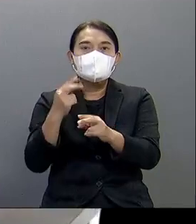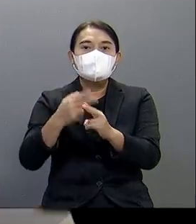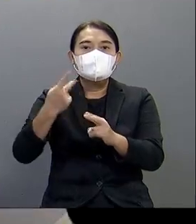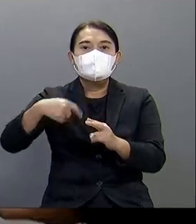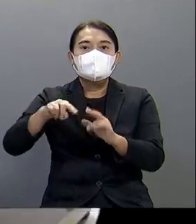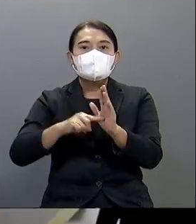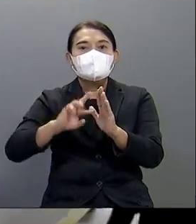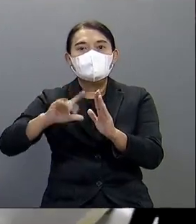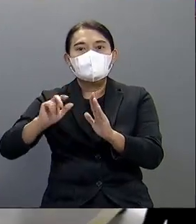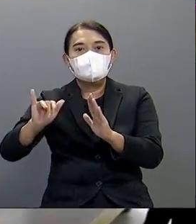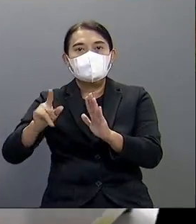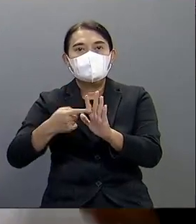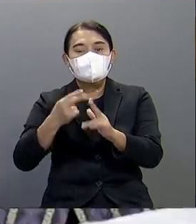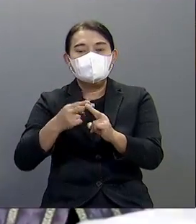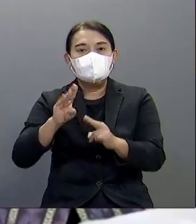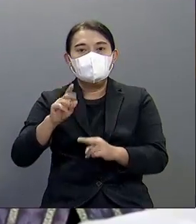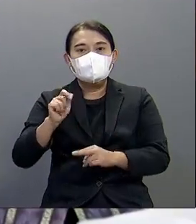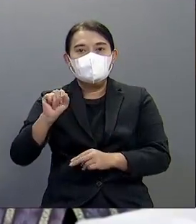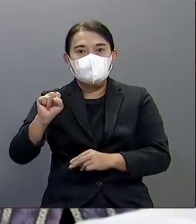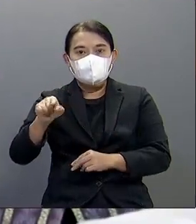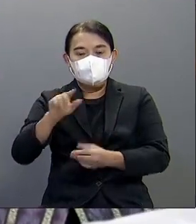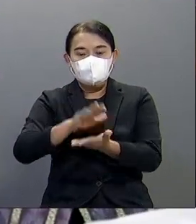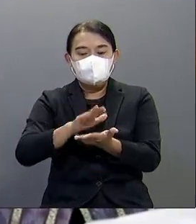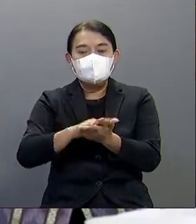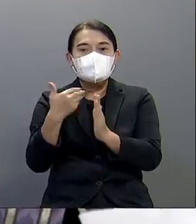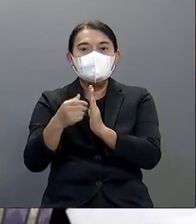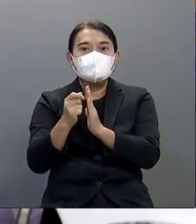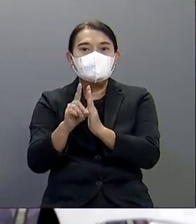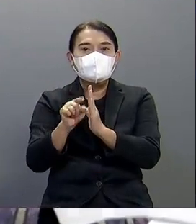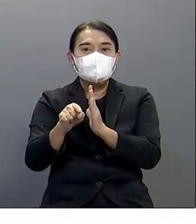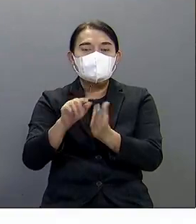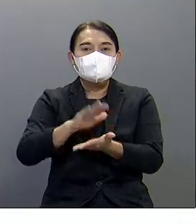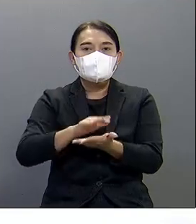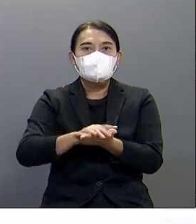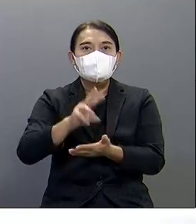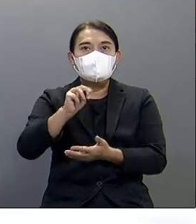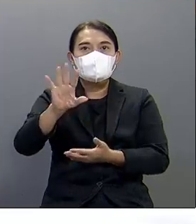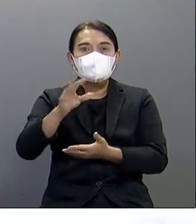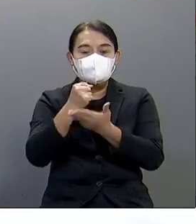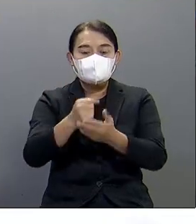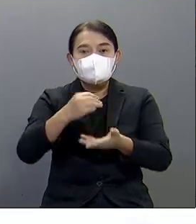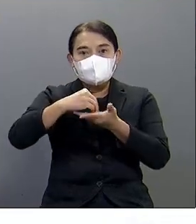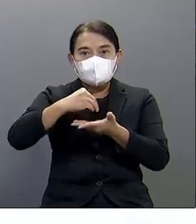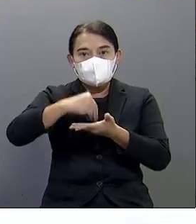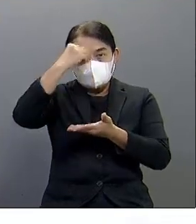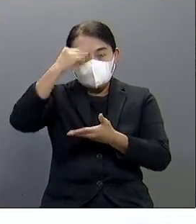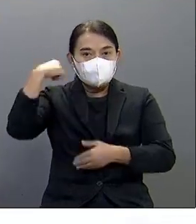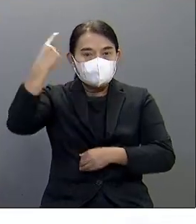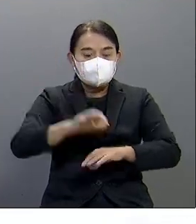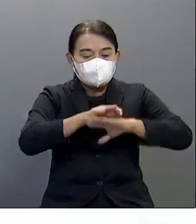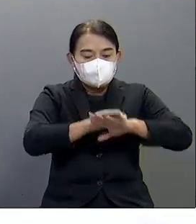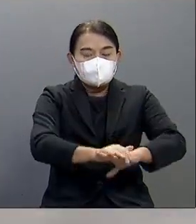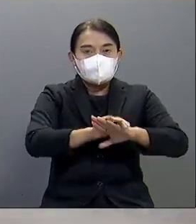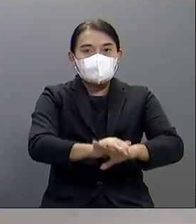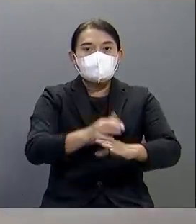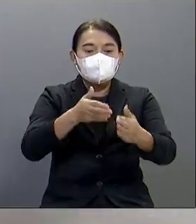าใจบุญหรือบอสนักเรียนชั้นม.5โรงเรียนอุดรพิชัยรักที่ไปช่วยปั๊มหัวใจนักเรียนหญิงจนอาการพ้นขีดอัน